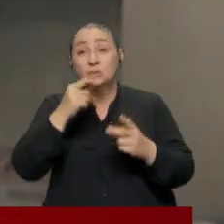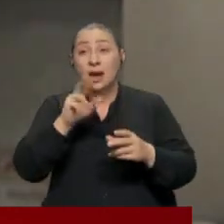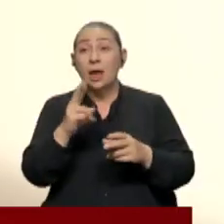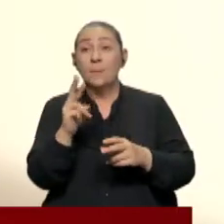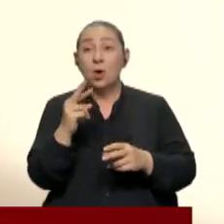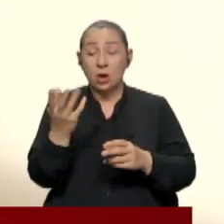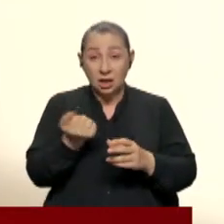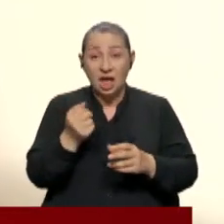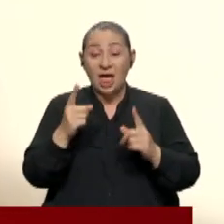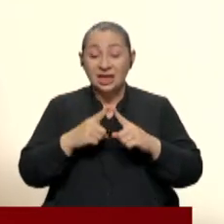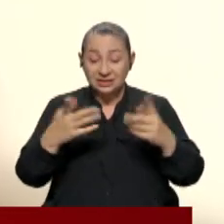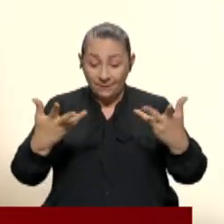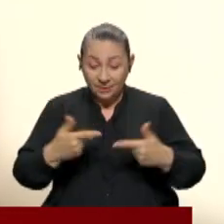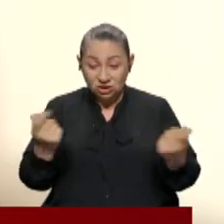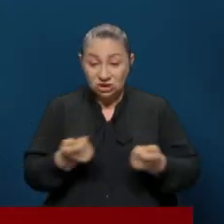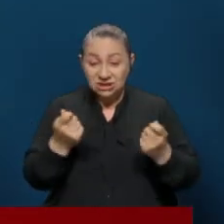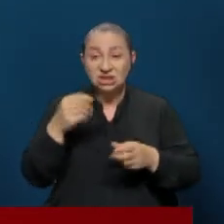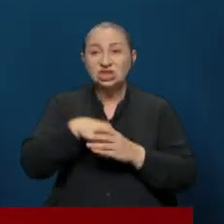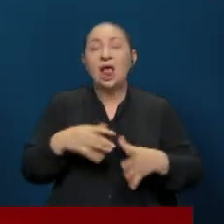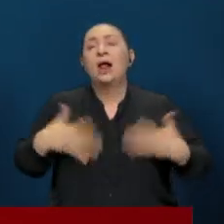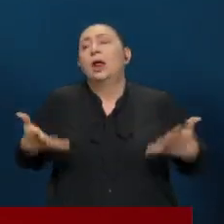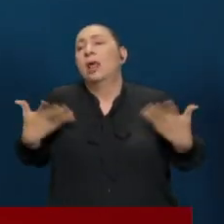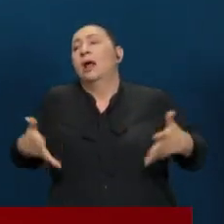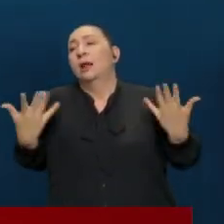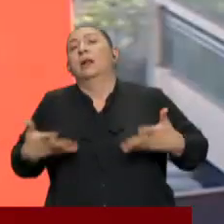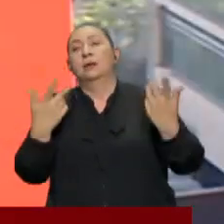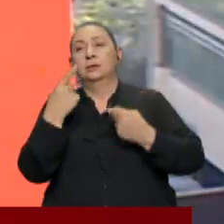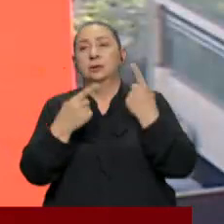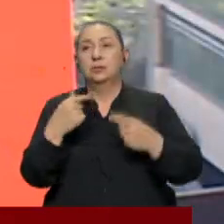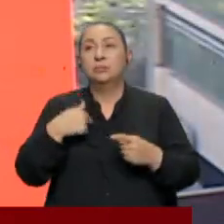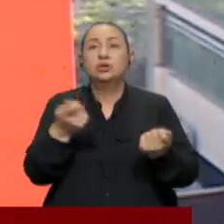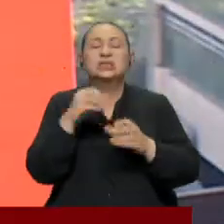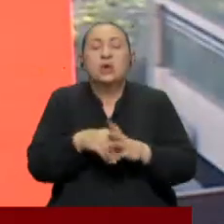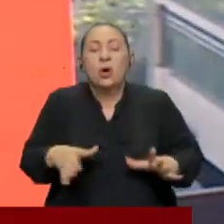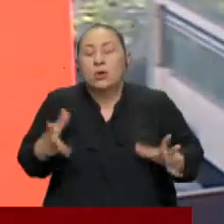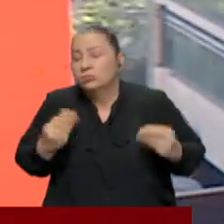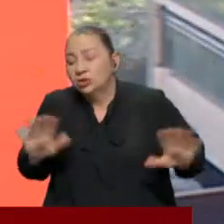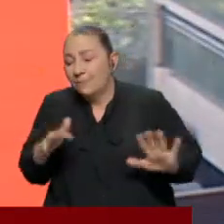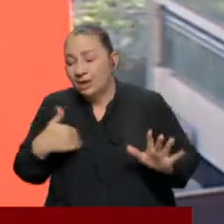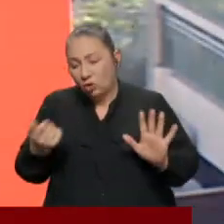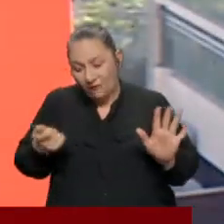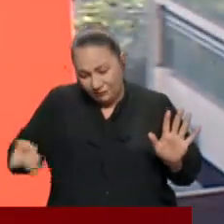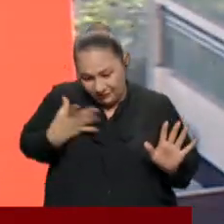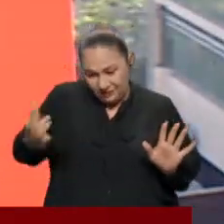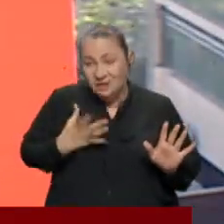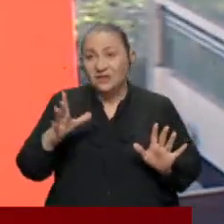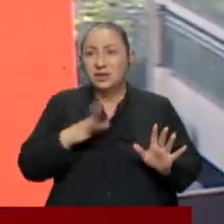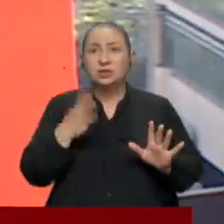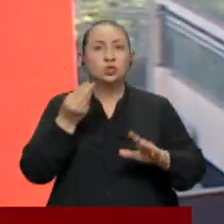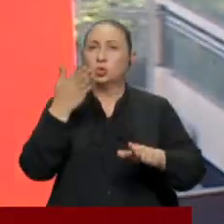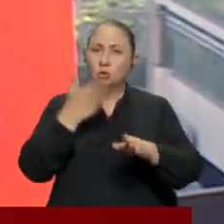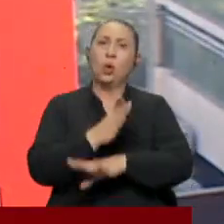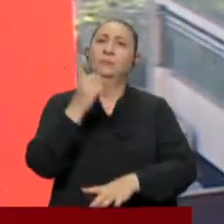rapor aldığı bu hesaplama çalışmalarında yer almak istemedikleri iddia edildi Ben bu işin içinde olmayacağım beni görevden alın diyen varsa